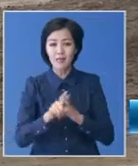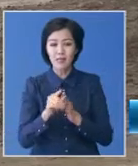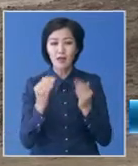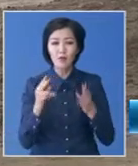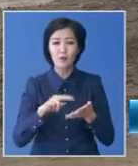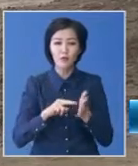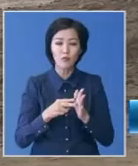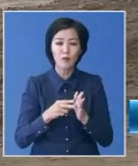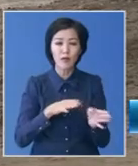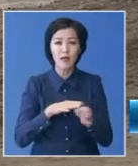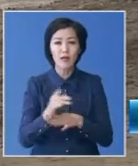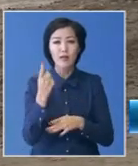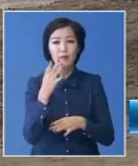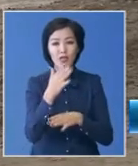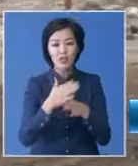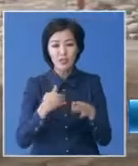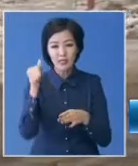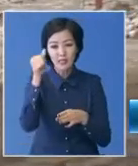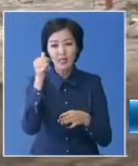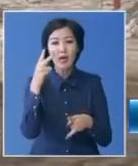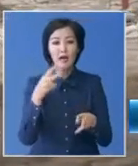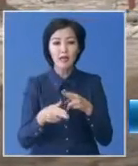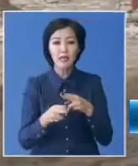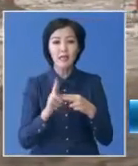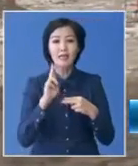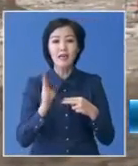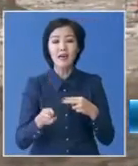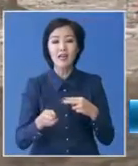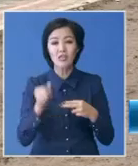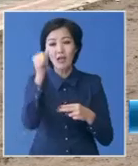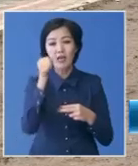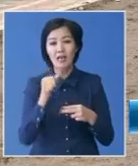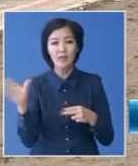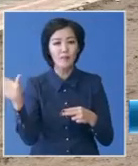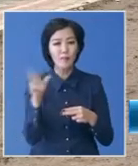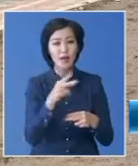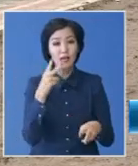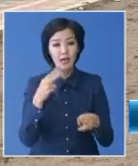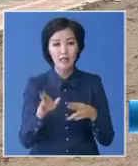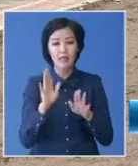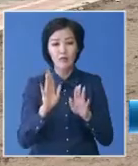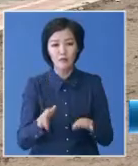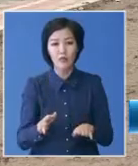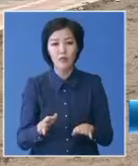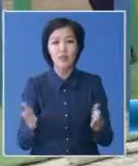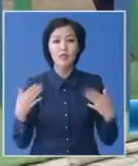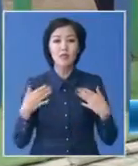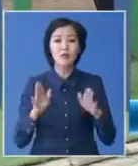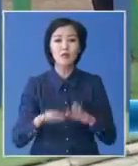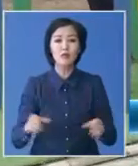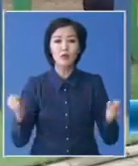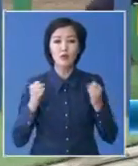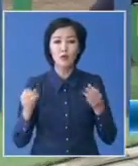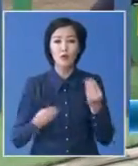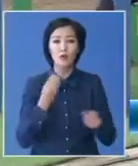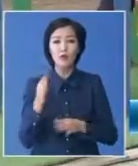жоспарланған жұмыстың бірінші кезеңін аяқтады. Қараша айының соңына дейін толығымен бітіреміз деп отыр. Демалыс орнында спорттық және ойын